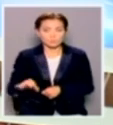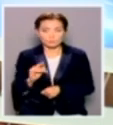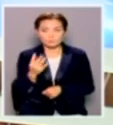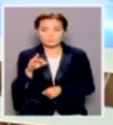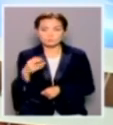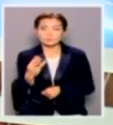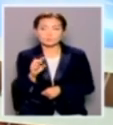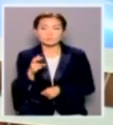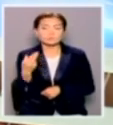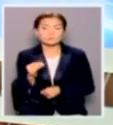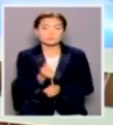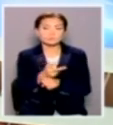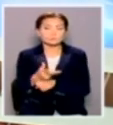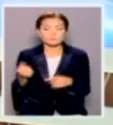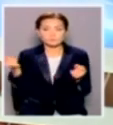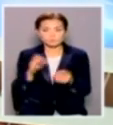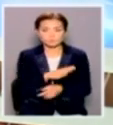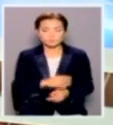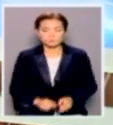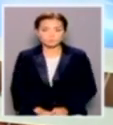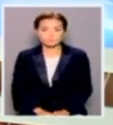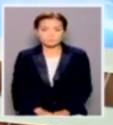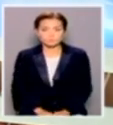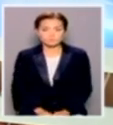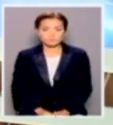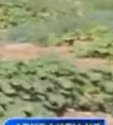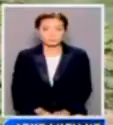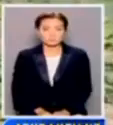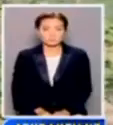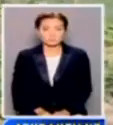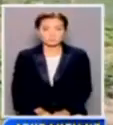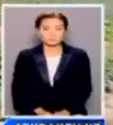Куаныш Наурызбаев. Наша съемочная группа встретилась с ним.